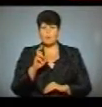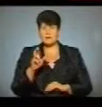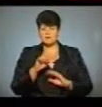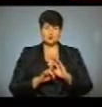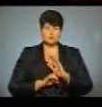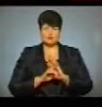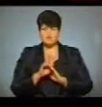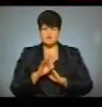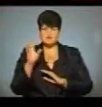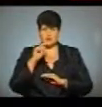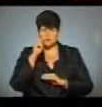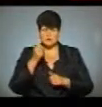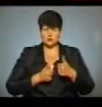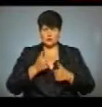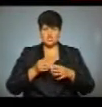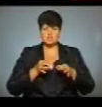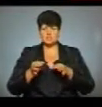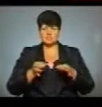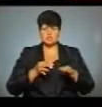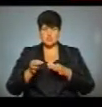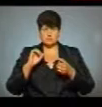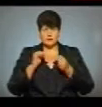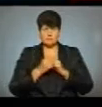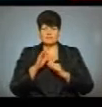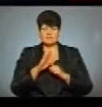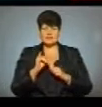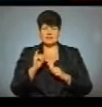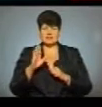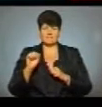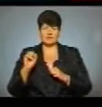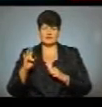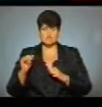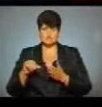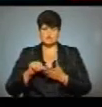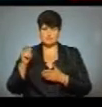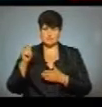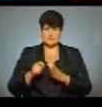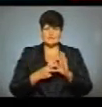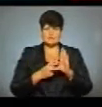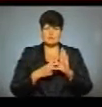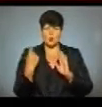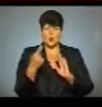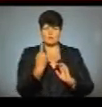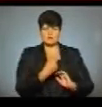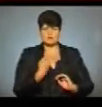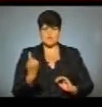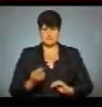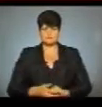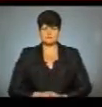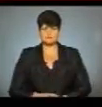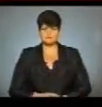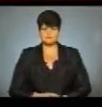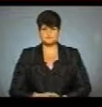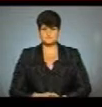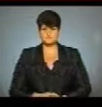розпочався всеукраїнський турнір шашок пам'яті Василя Іванишина. Учасники приїхали на змагання з 7 областей.